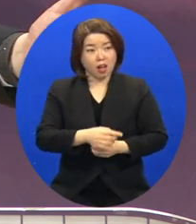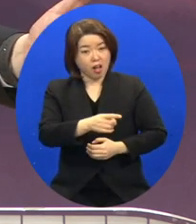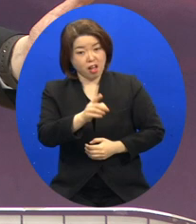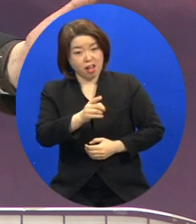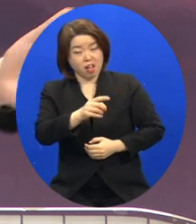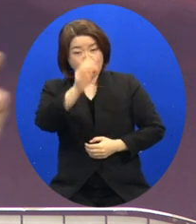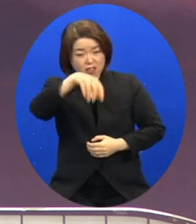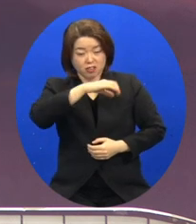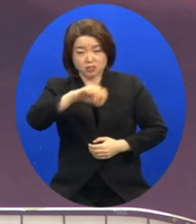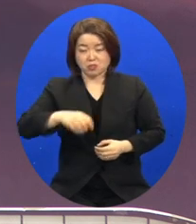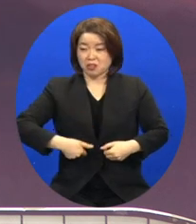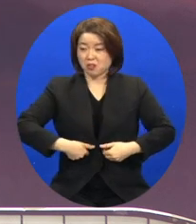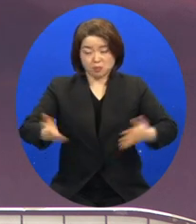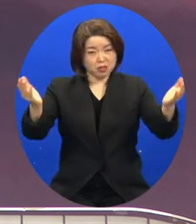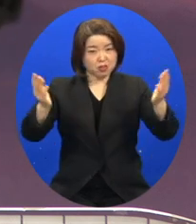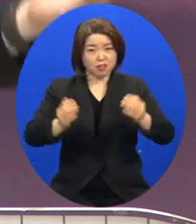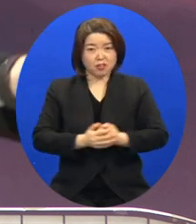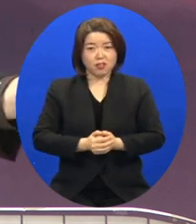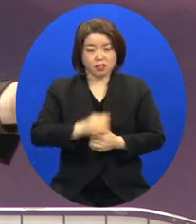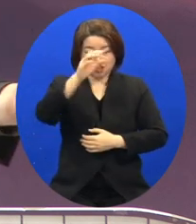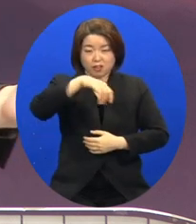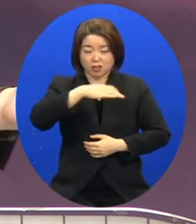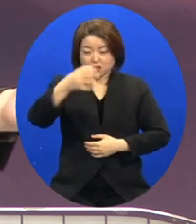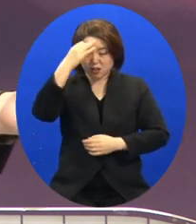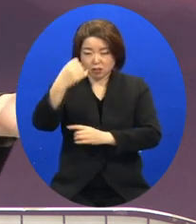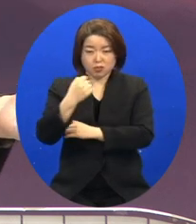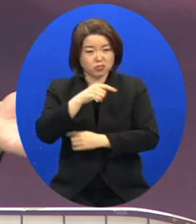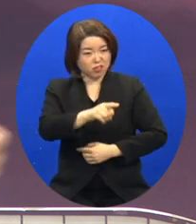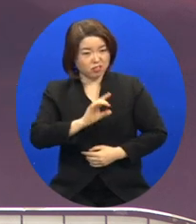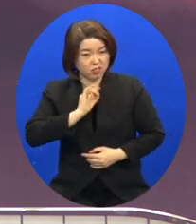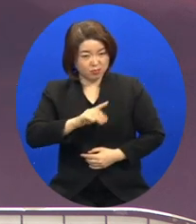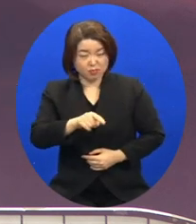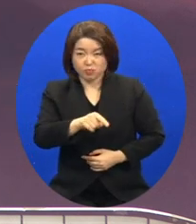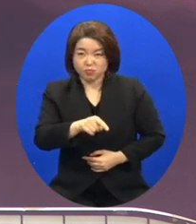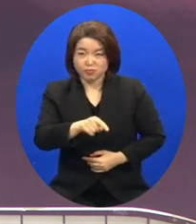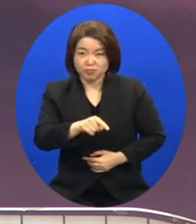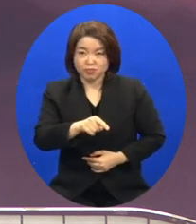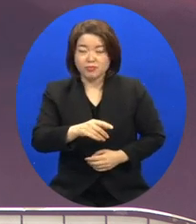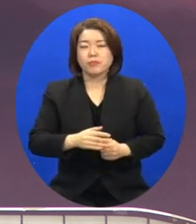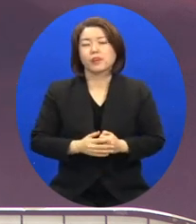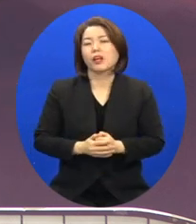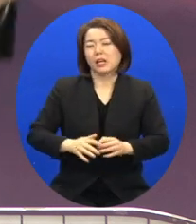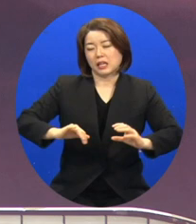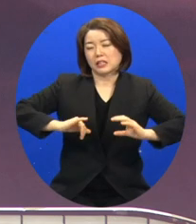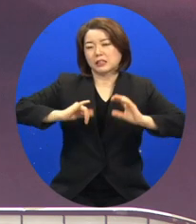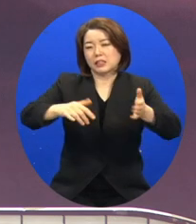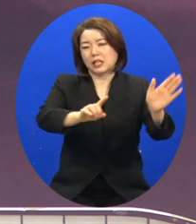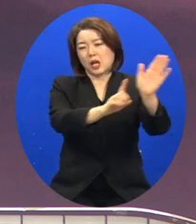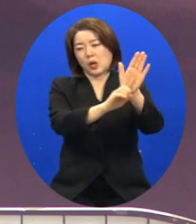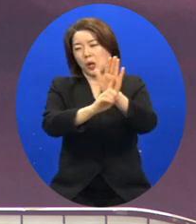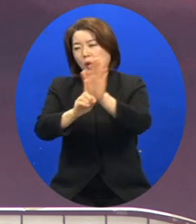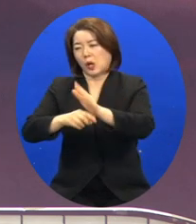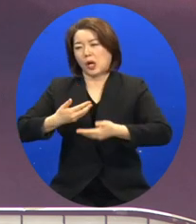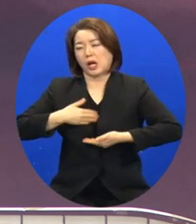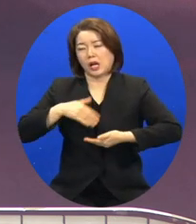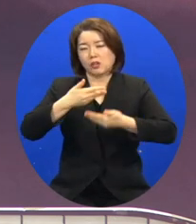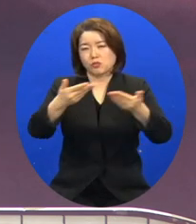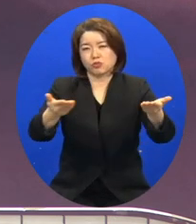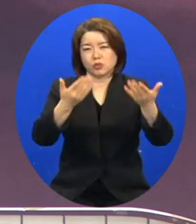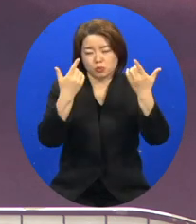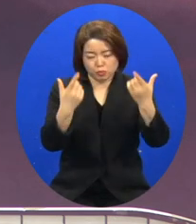l 십자가의 능력이 정도밖에 안 되네 세상에 다가 광고하는 거죠